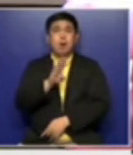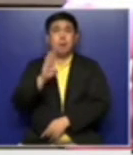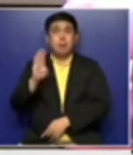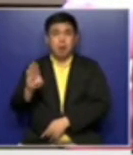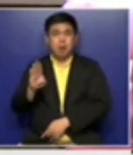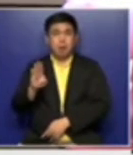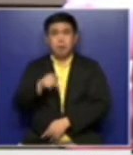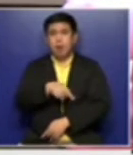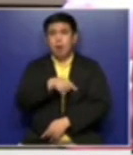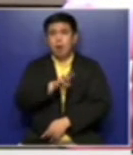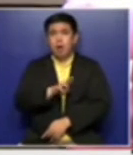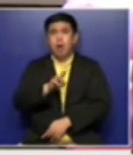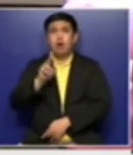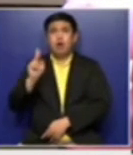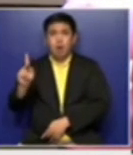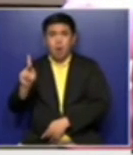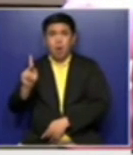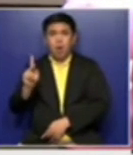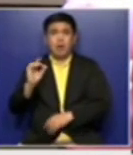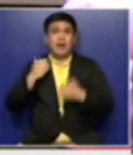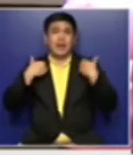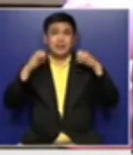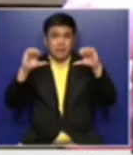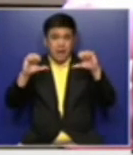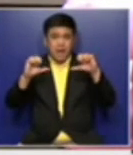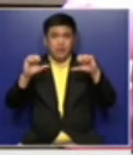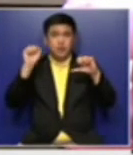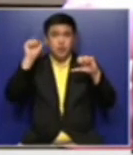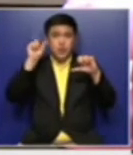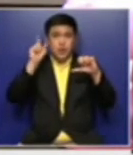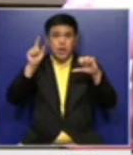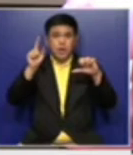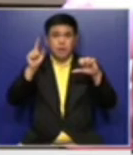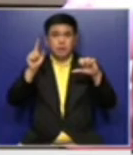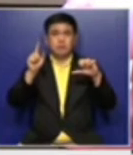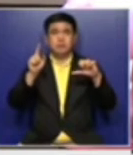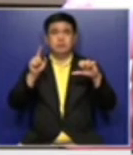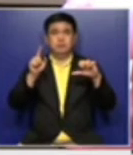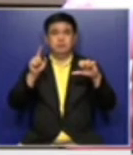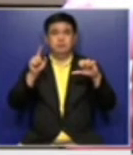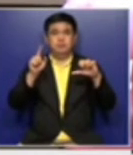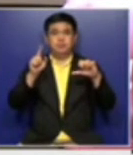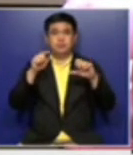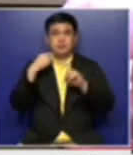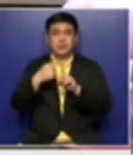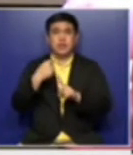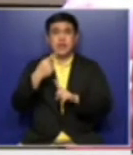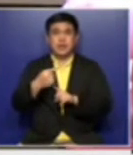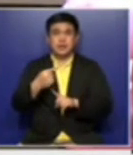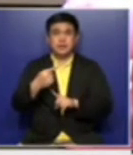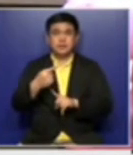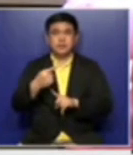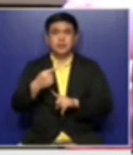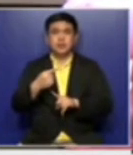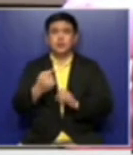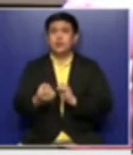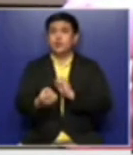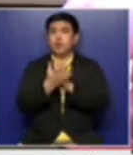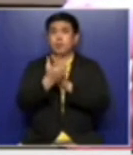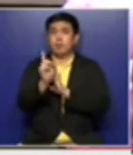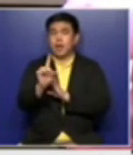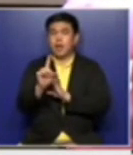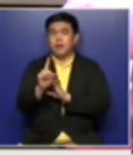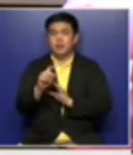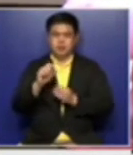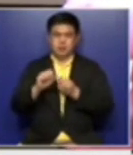ดบริหารราชการในสถานการณ์ฉุกเฉินต่อไปอีก1เดือนส่งผลทำ